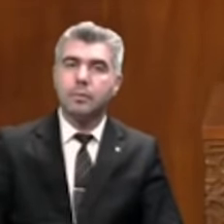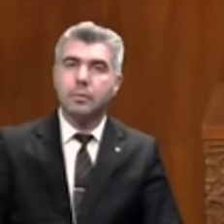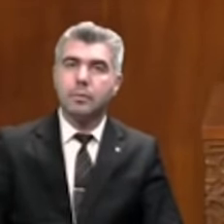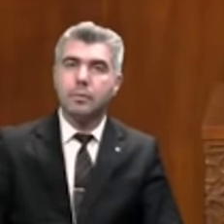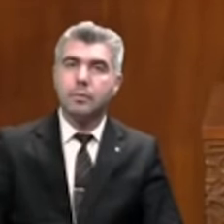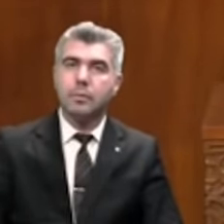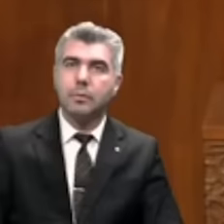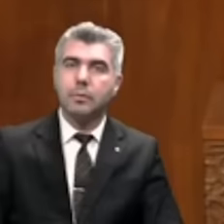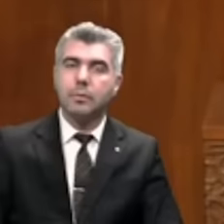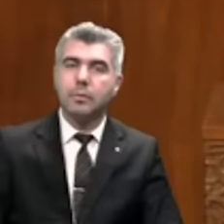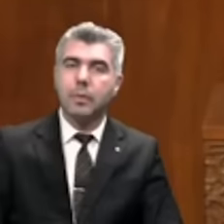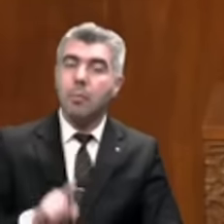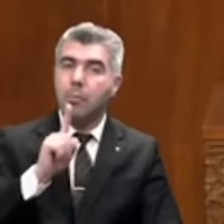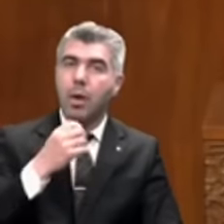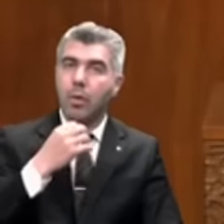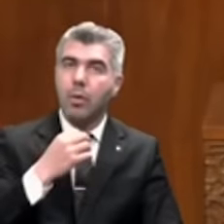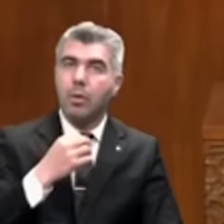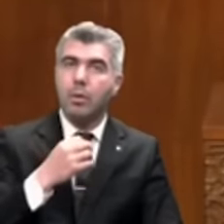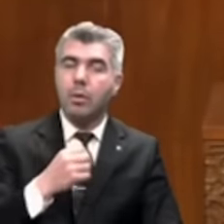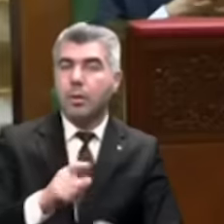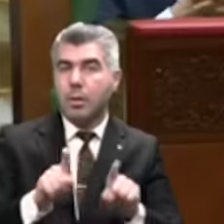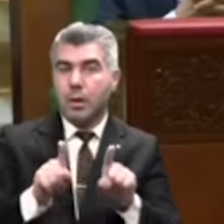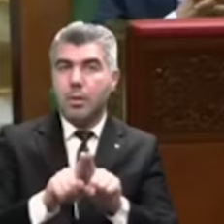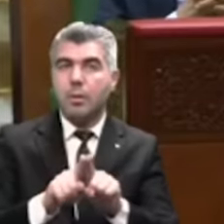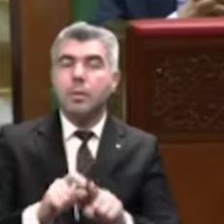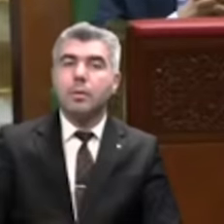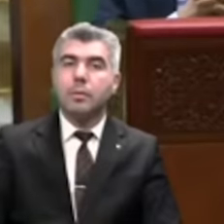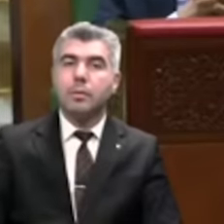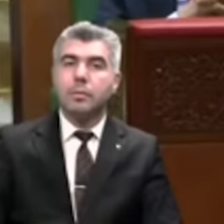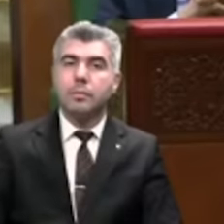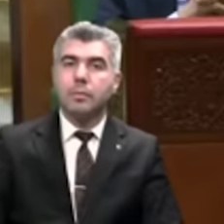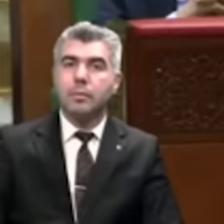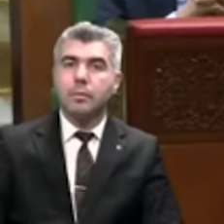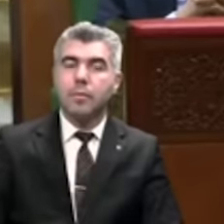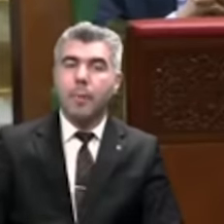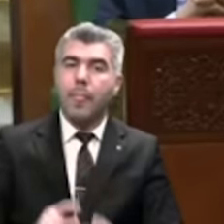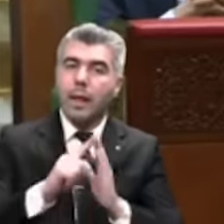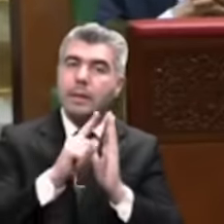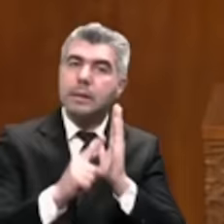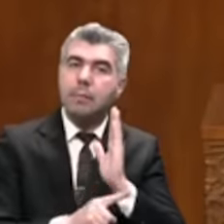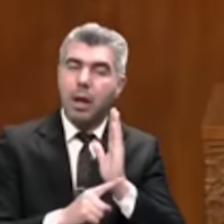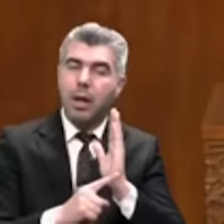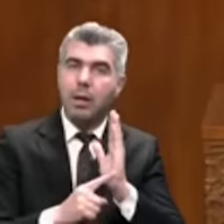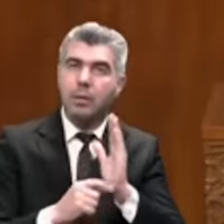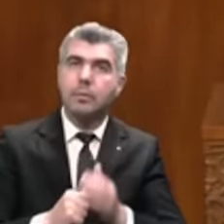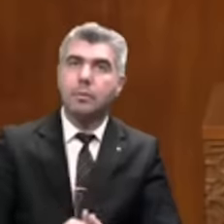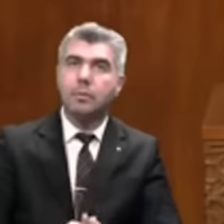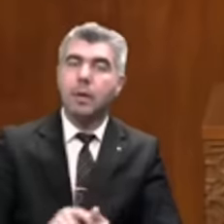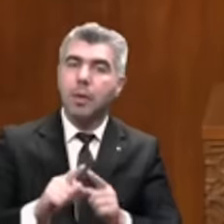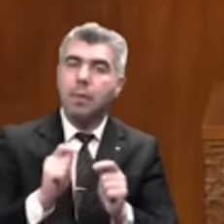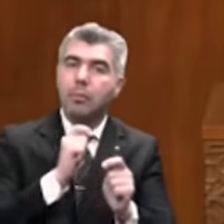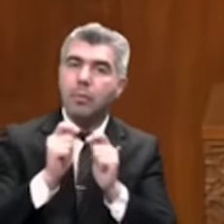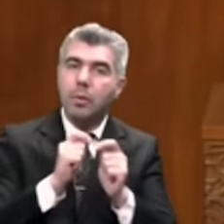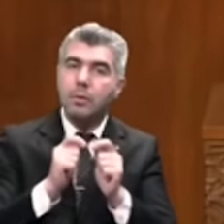ما يمكنش احنا بيانسيو احنا كنقولوا بانه من هنا الاسبوع المقبل لا نيغوسياسيون